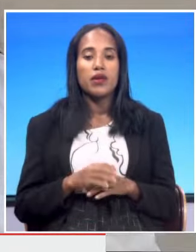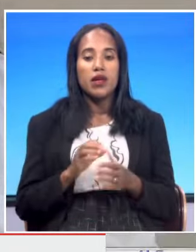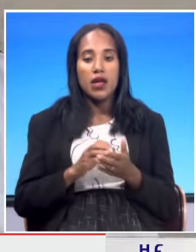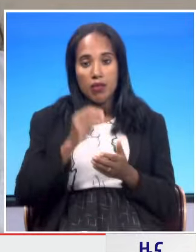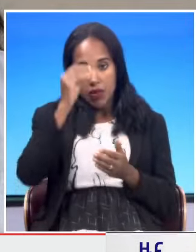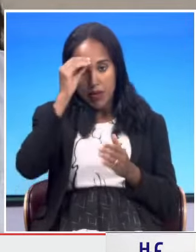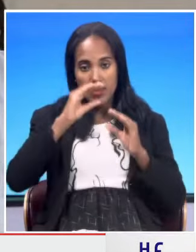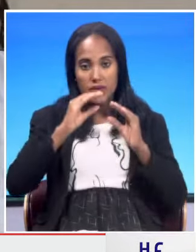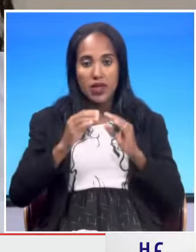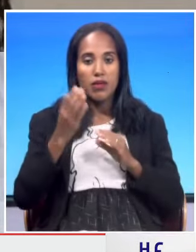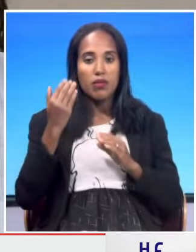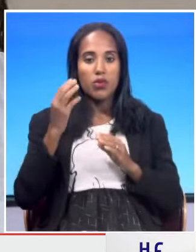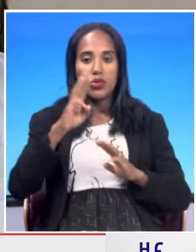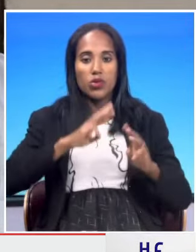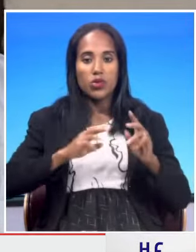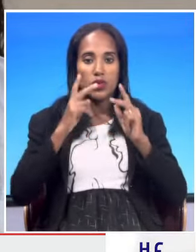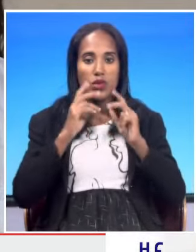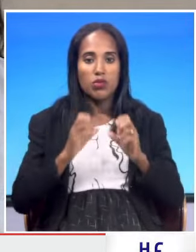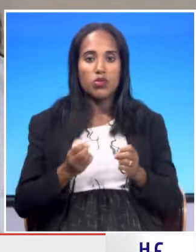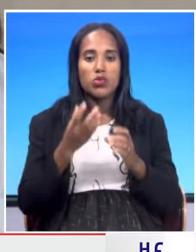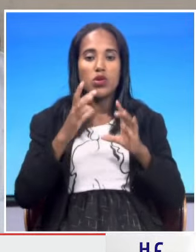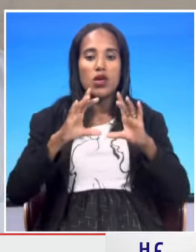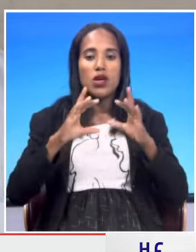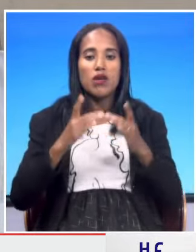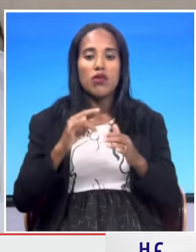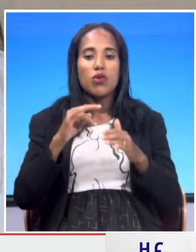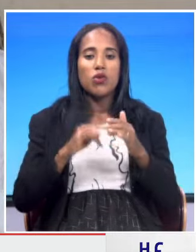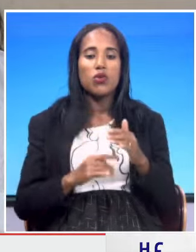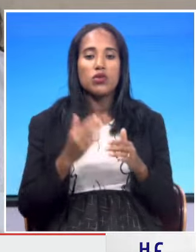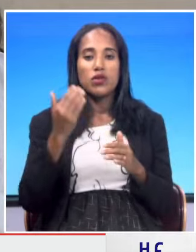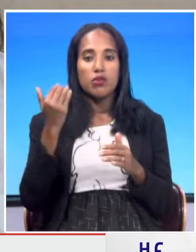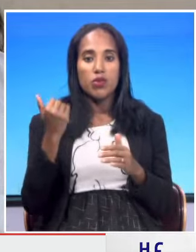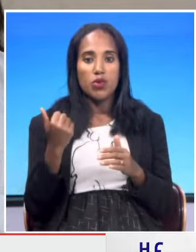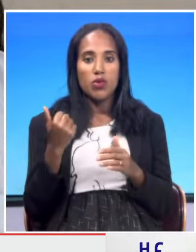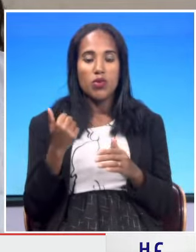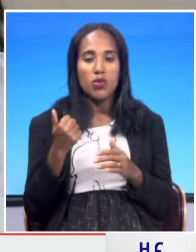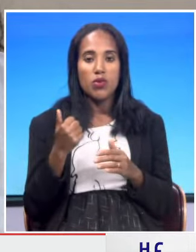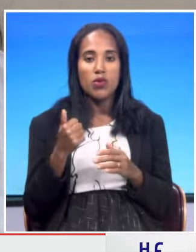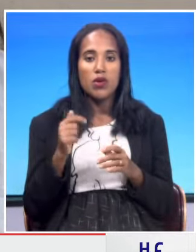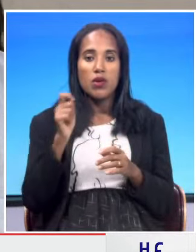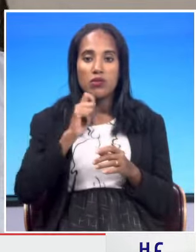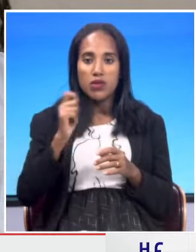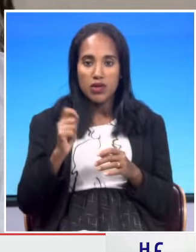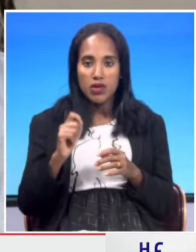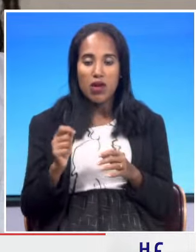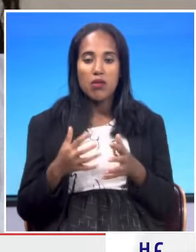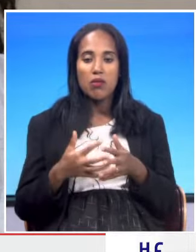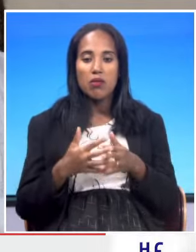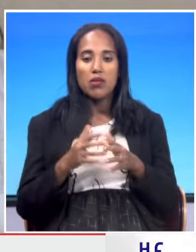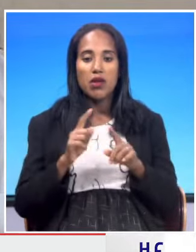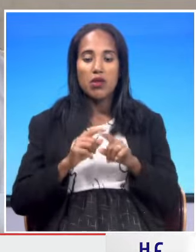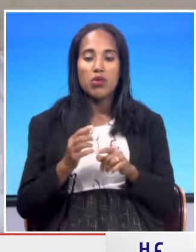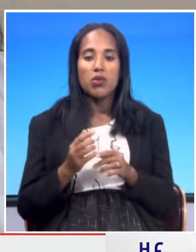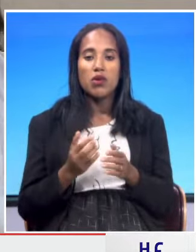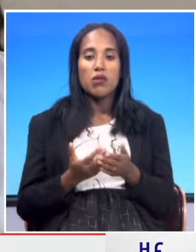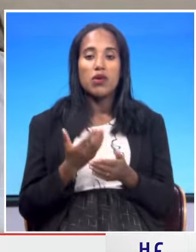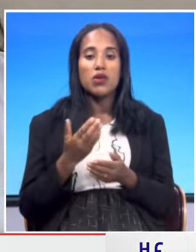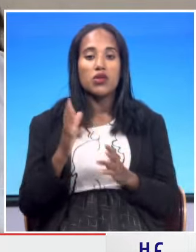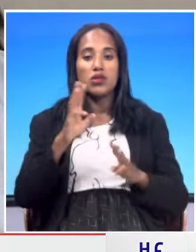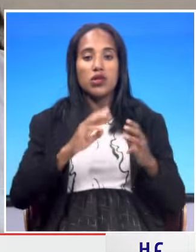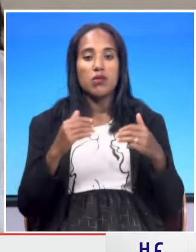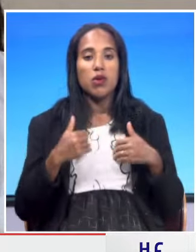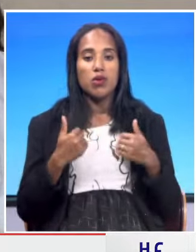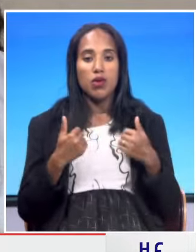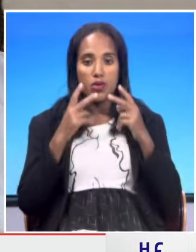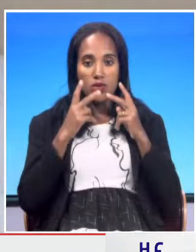ማስተማር የነበሩ ችግሮችን ስናይ ብዙ የክፍል ጉድለቶች ነበሩ፣ ሌሎች የሰሌዳ ማቴሪያል ጉድለቶች ነበሩ። አሁን ላይ ያለው